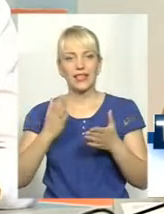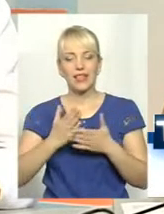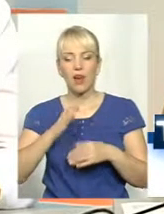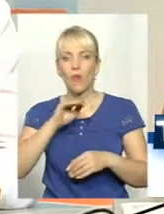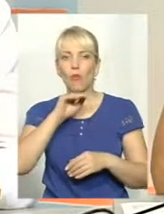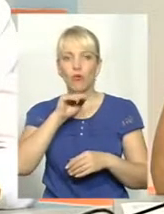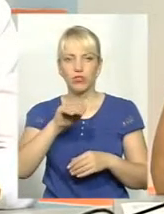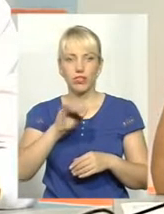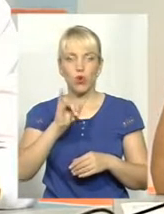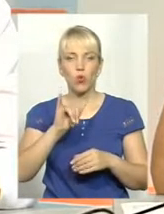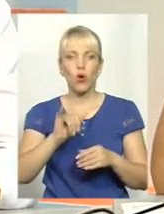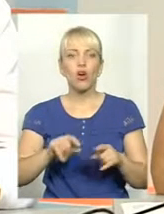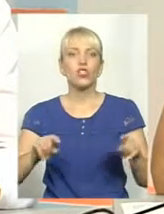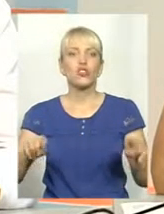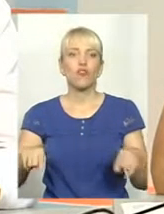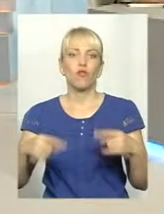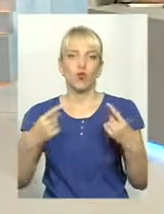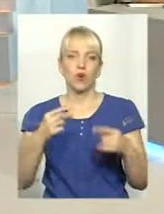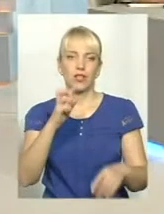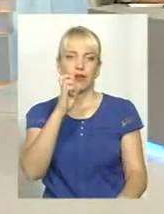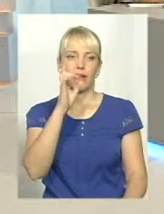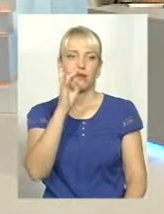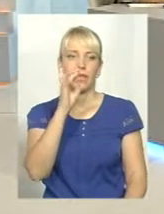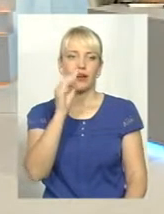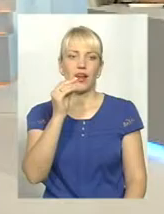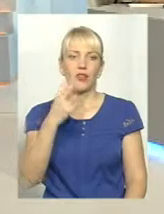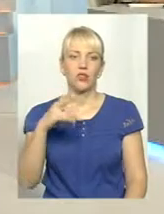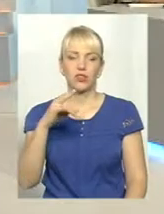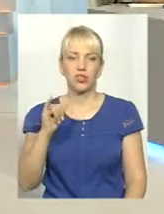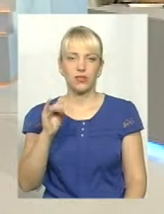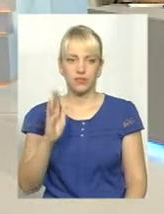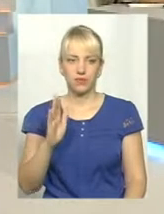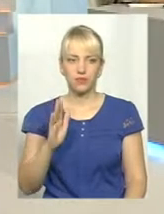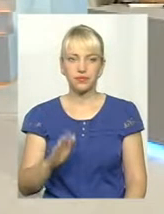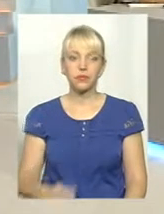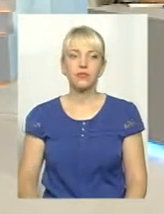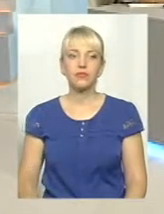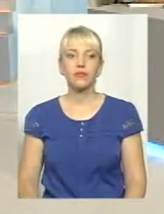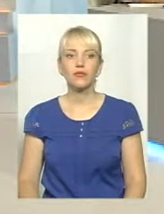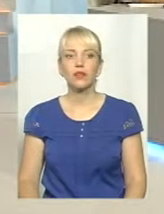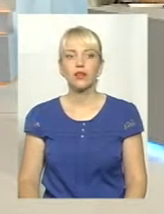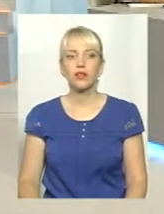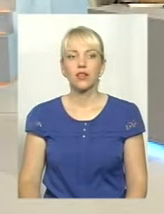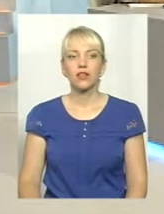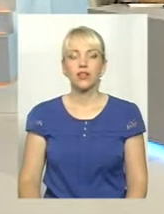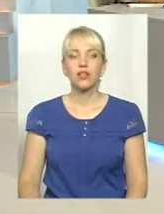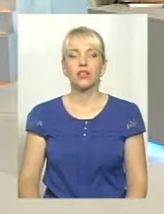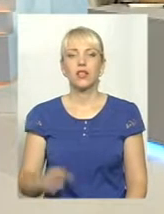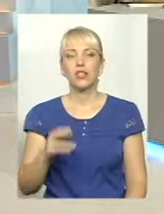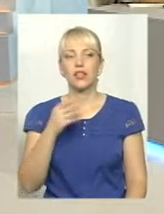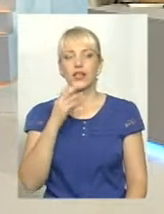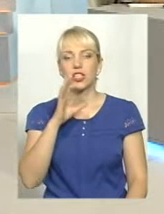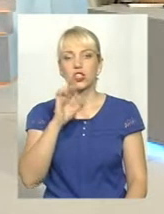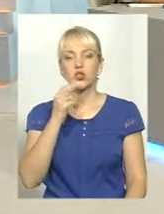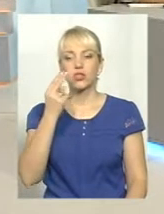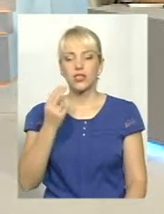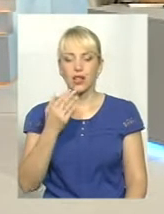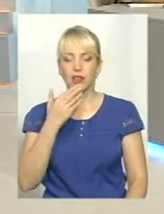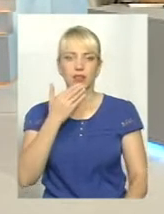кожна лінія, кожен колір говорить щось про себе і щось має донести людям. Тому ці компанії